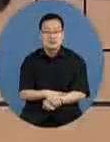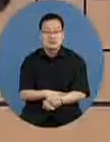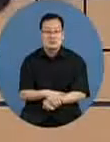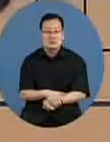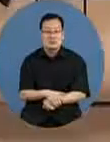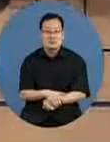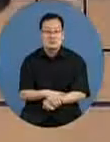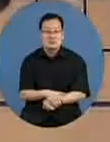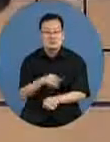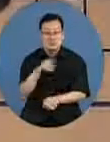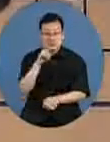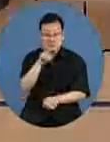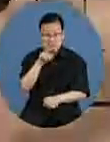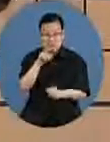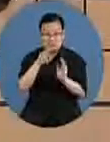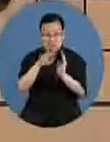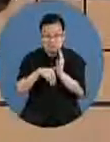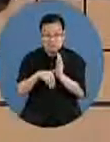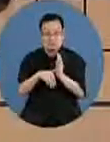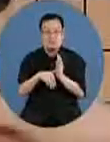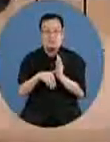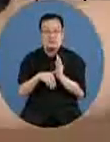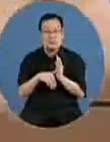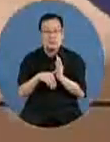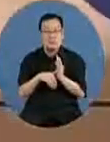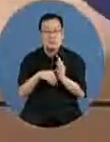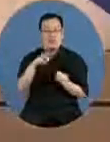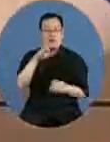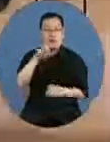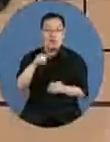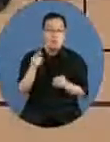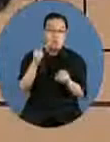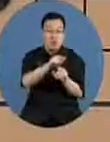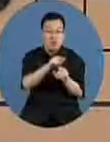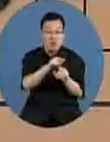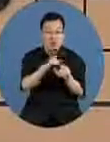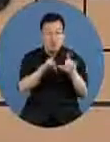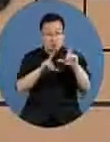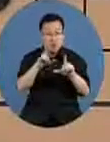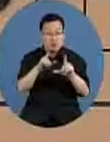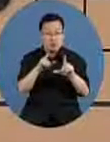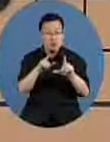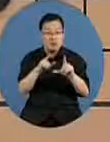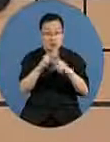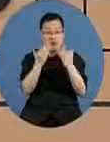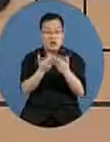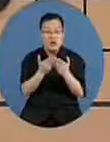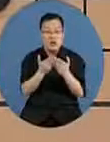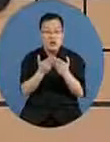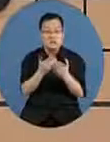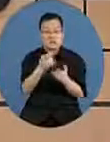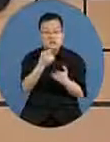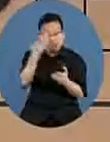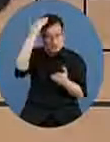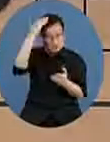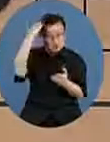단수를 치고요. 이을 때 이 먹여치는 수순이 좋아서 모두 다 잡히게 되는